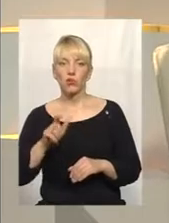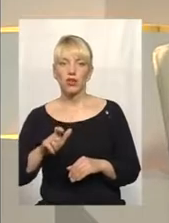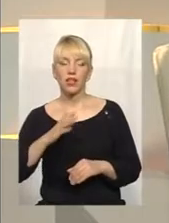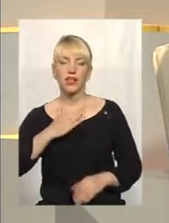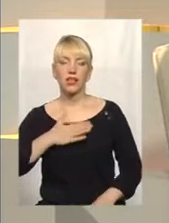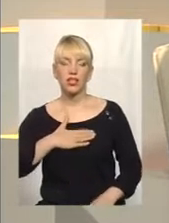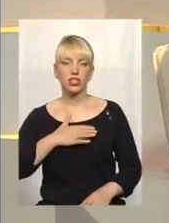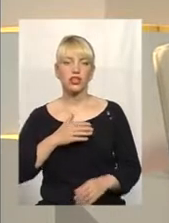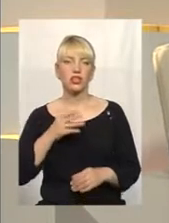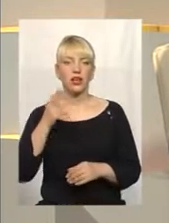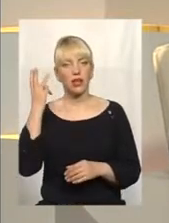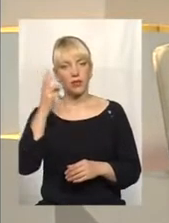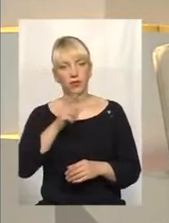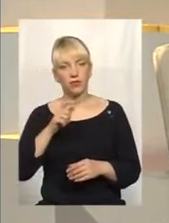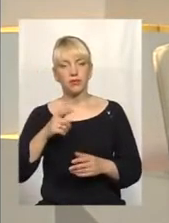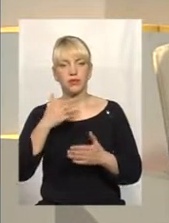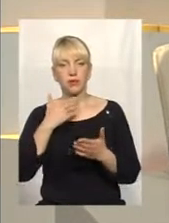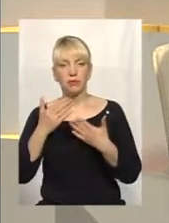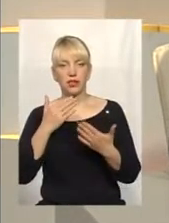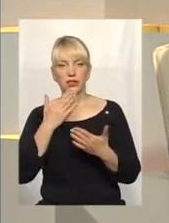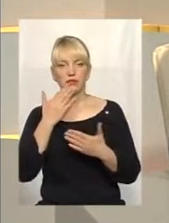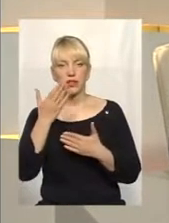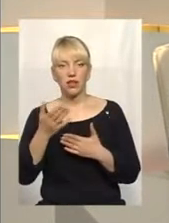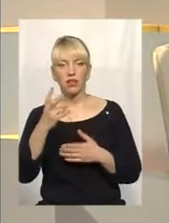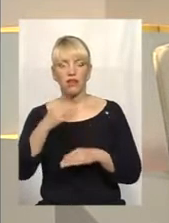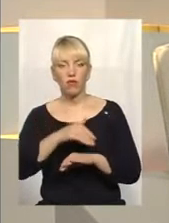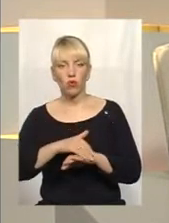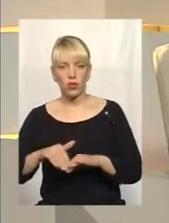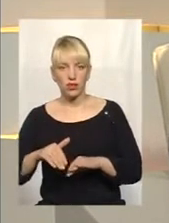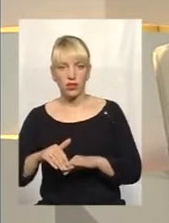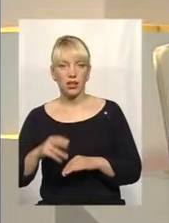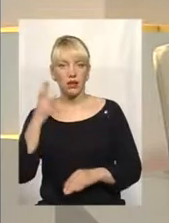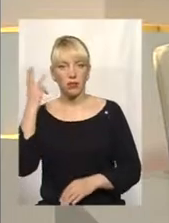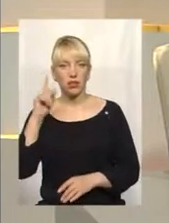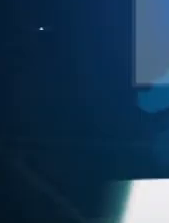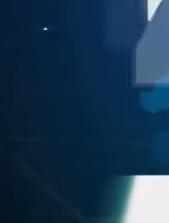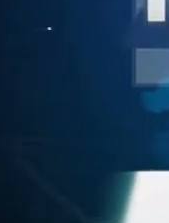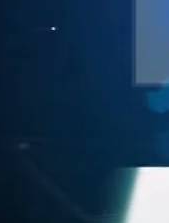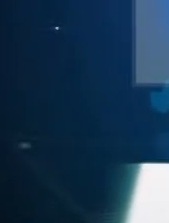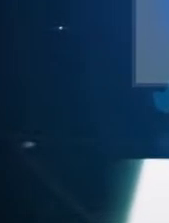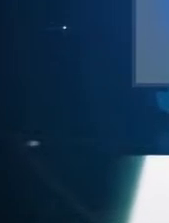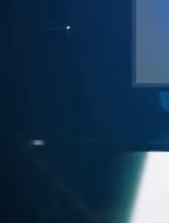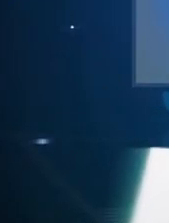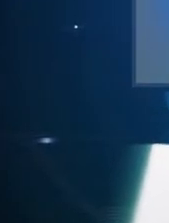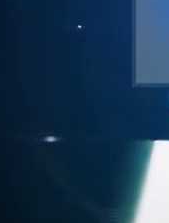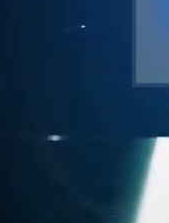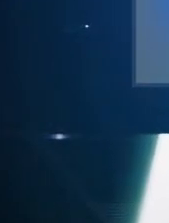наших співмешканців, ми запитали на вулицях Хмельницького і ось що почули.